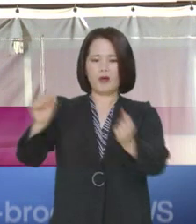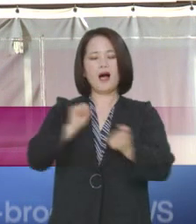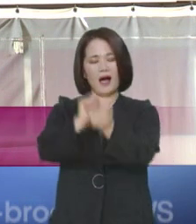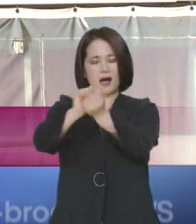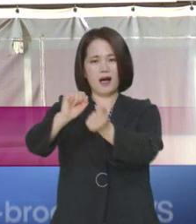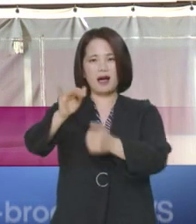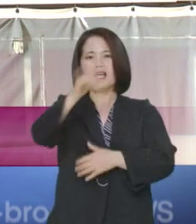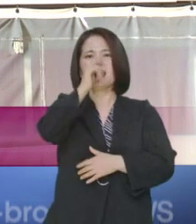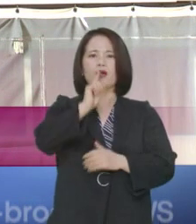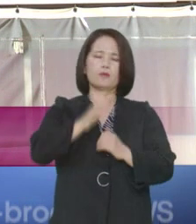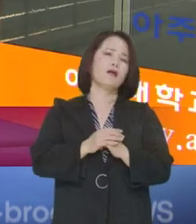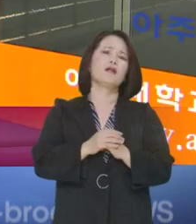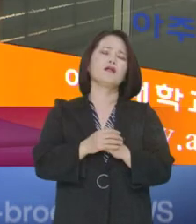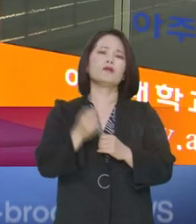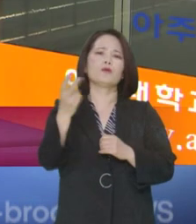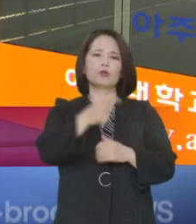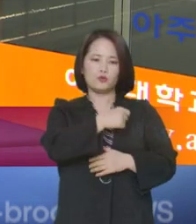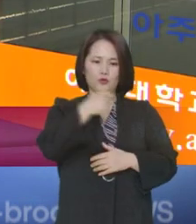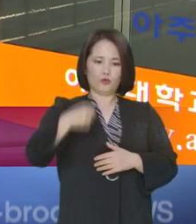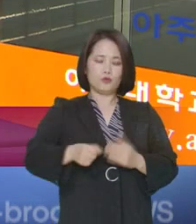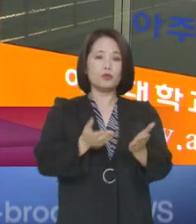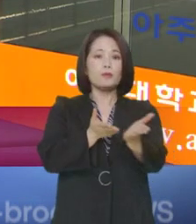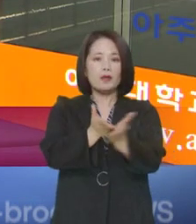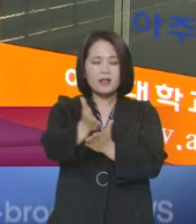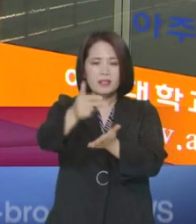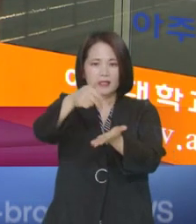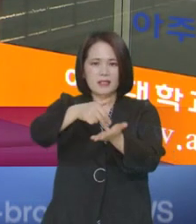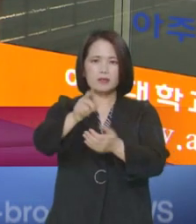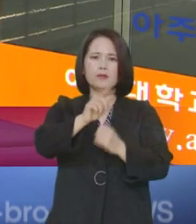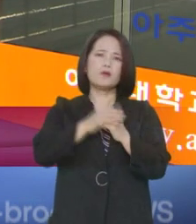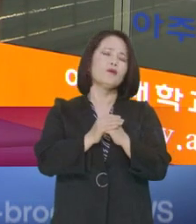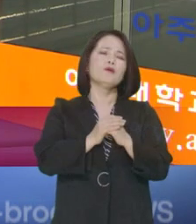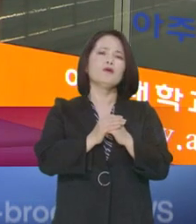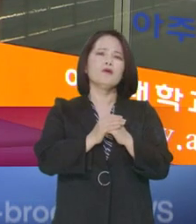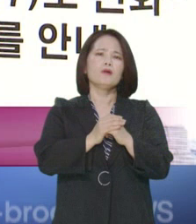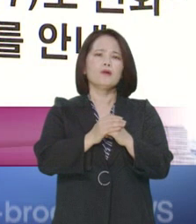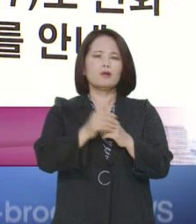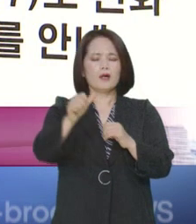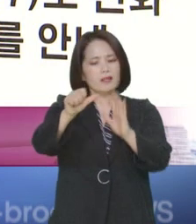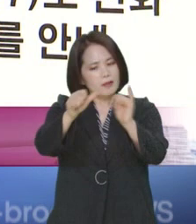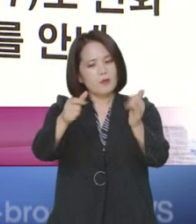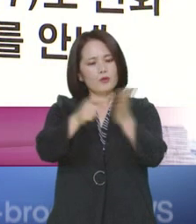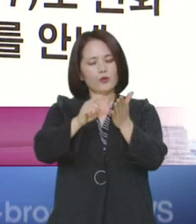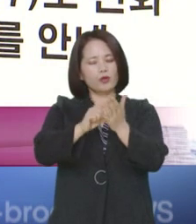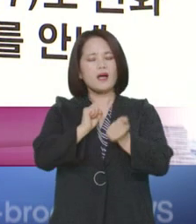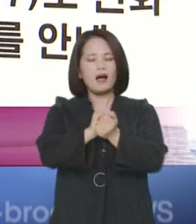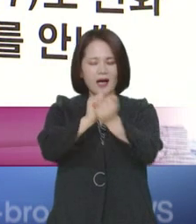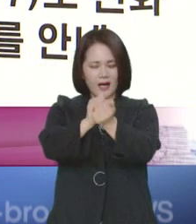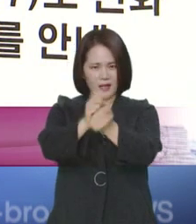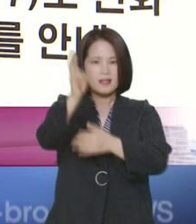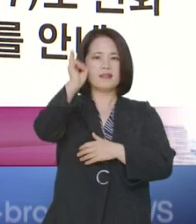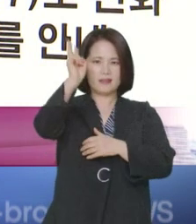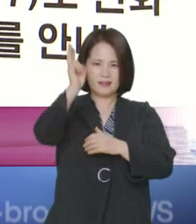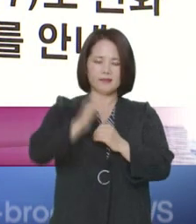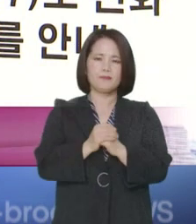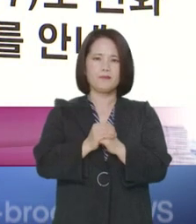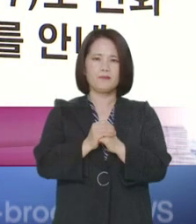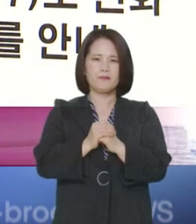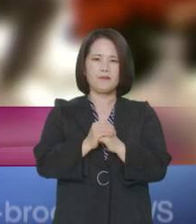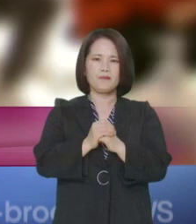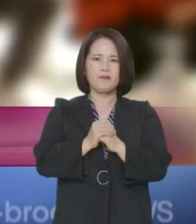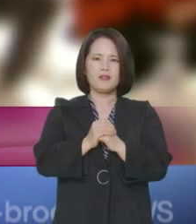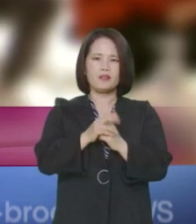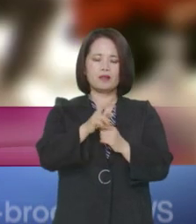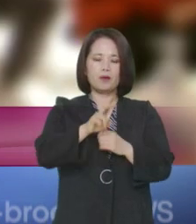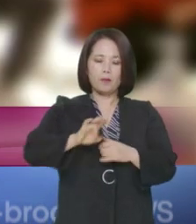중국내 그이 학계에서는 2.3 강에서 자선 명에게 전염시킬 수 있다고 축 추적을 했는데요 이는